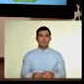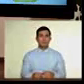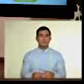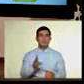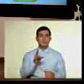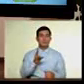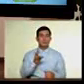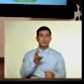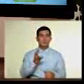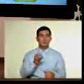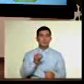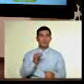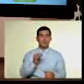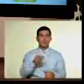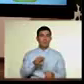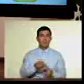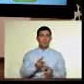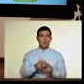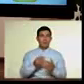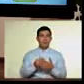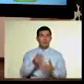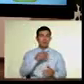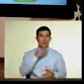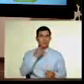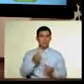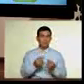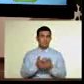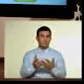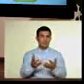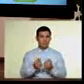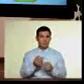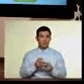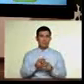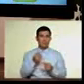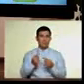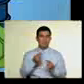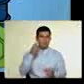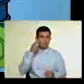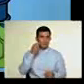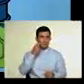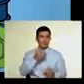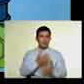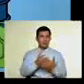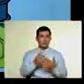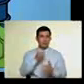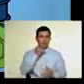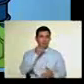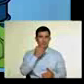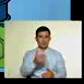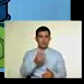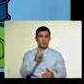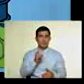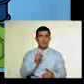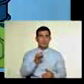Neftdan ham juda ko'p mahsulotlar olinadi. Siz bilgan mana bu plastmassa buyumlar, matolar,